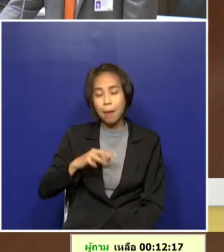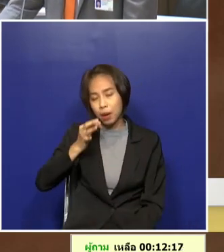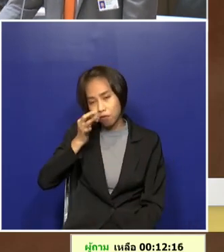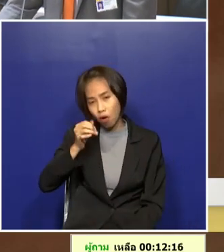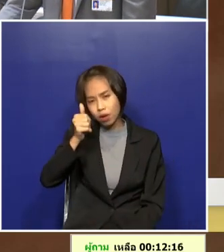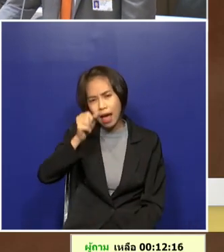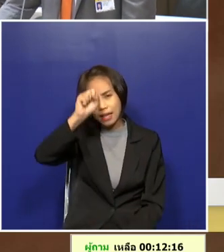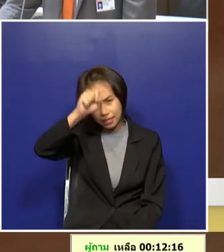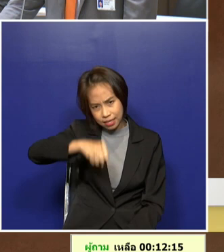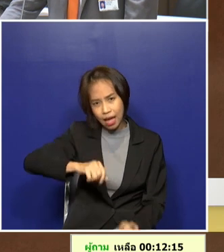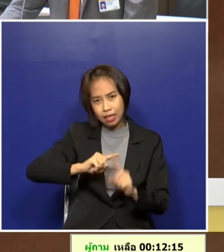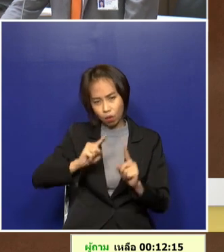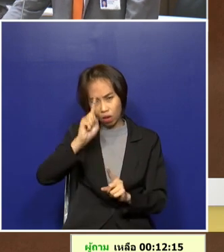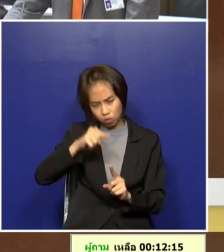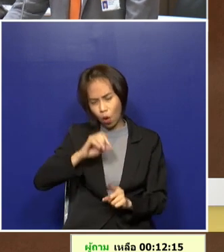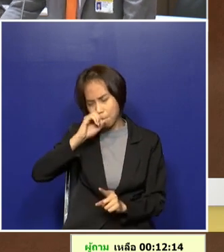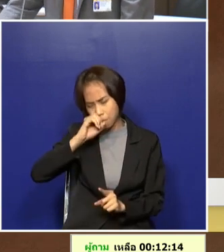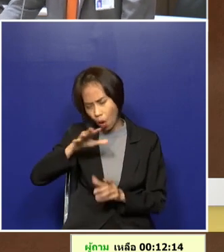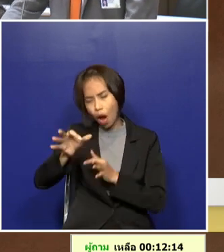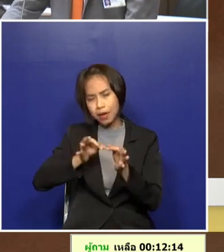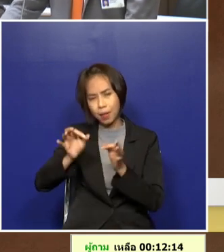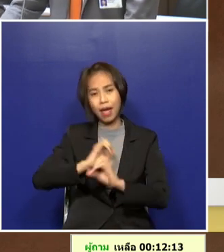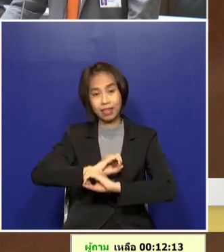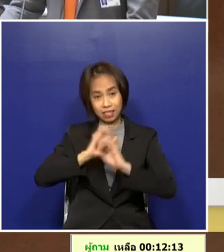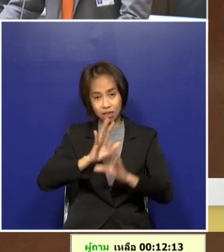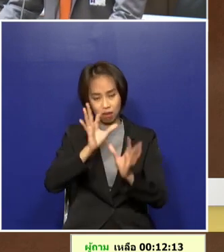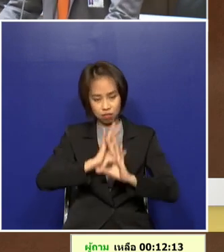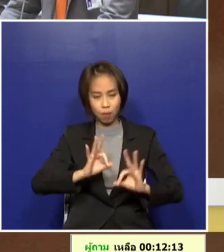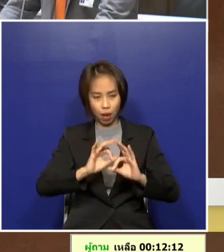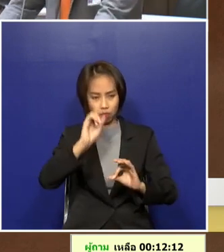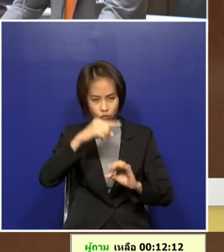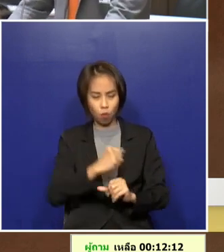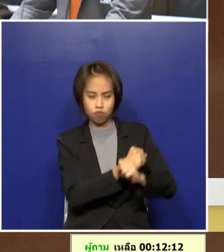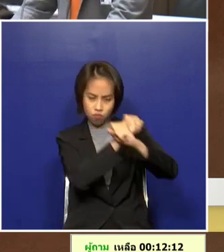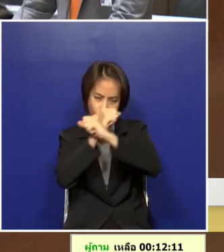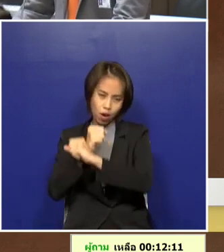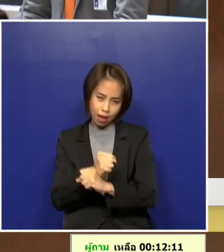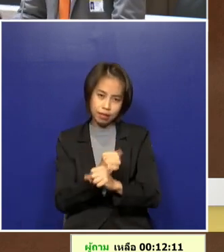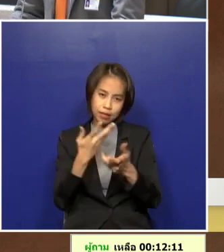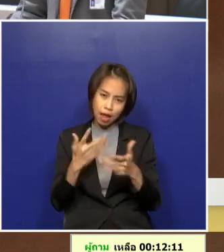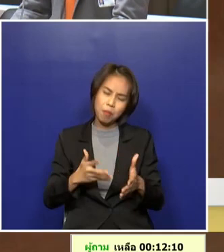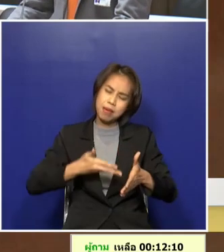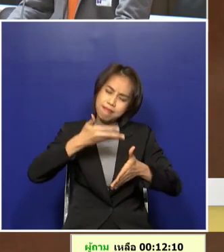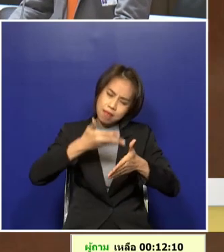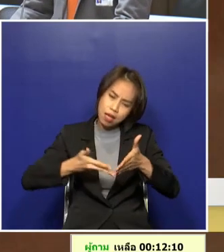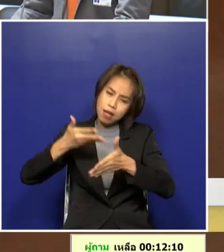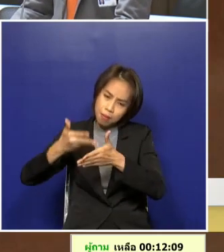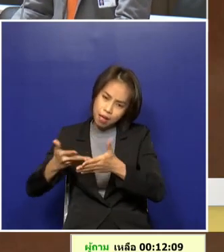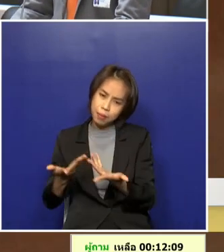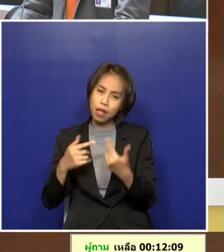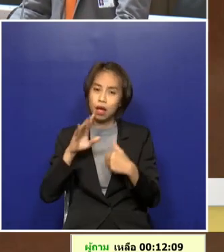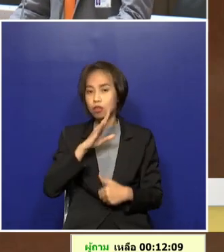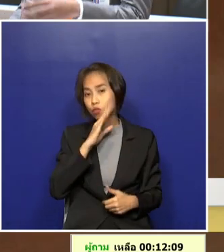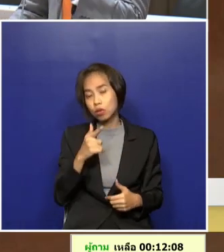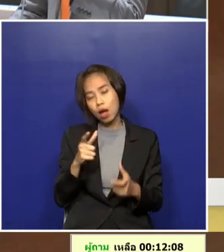ไลน์เนี่ยแล้วก็การสวมสิทธิ์ยังไงอันนี้ก็ท่านก็ต้องป้องกันนะครับแล้วข้อจำกัดต่างๆที่ท่านบอกว่าเดี๋ยวทำมาเป็นบัตรประชา